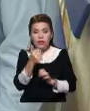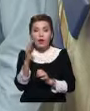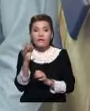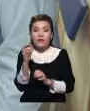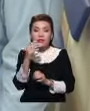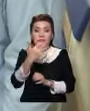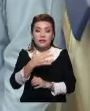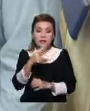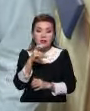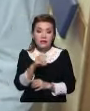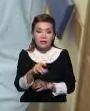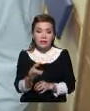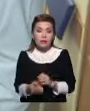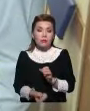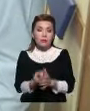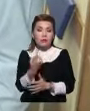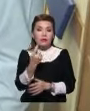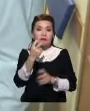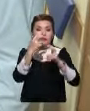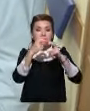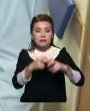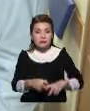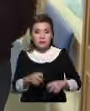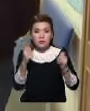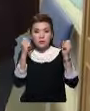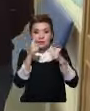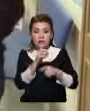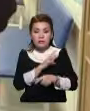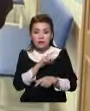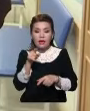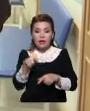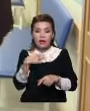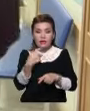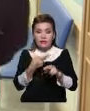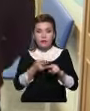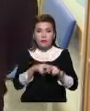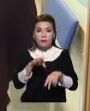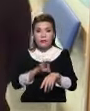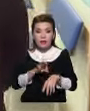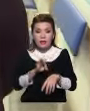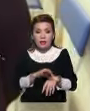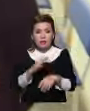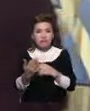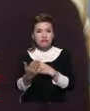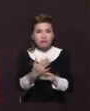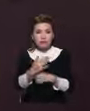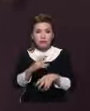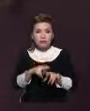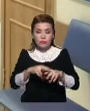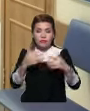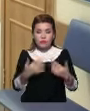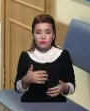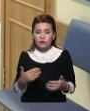лет. Выявили случайно во время медицинского осмотра. Но оба наших героя уверены – заболевание не приговор, а скорее новый образ